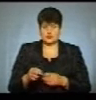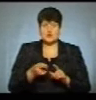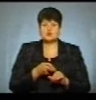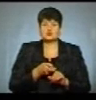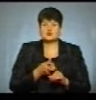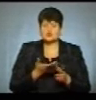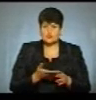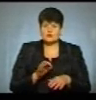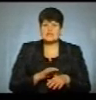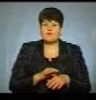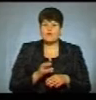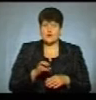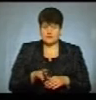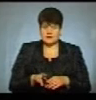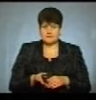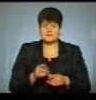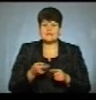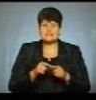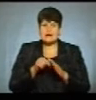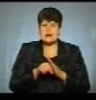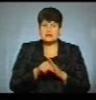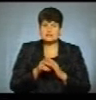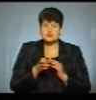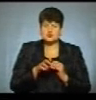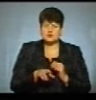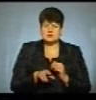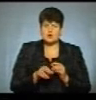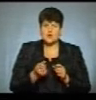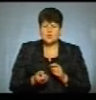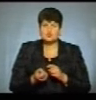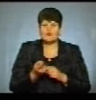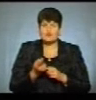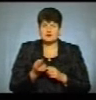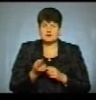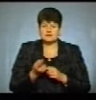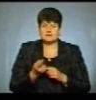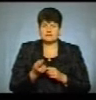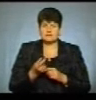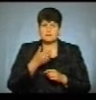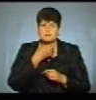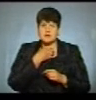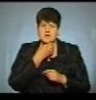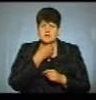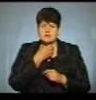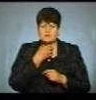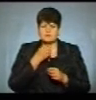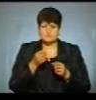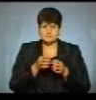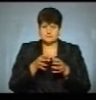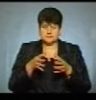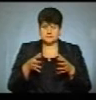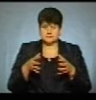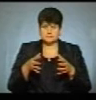Стосовно самого захворювання, характеризується утворенням фіброзних плівок у воротях інфекції,